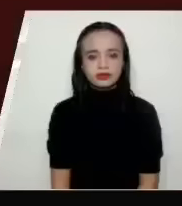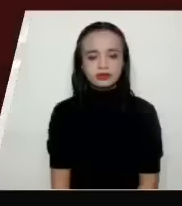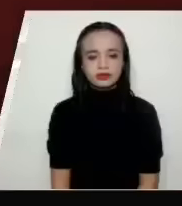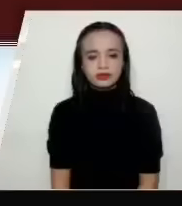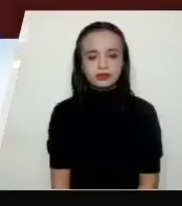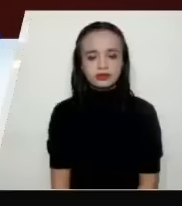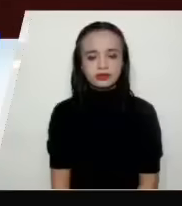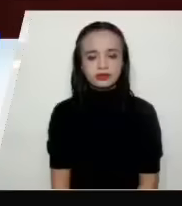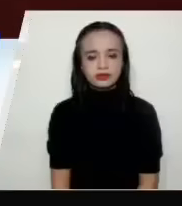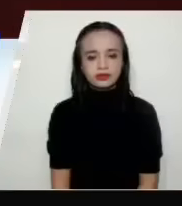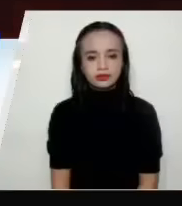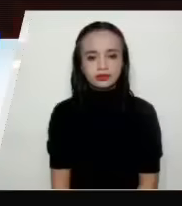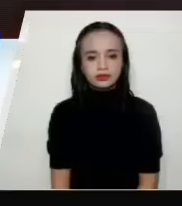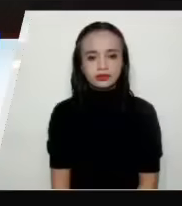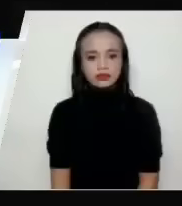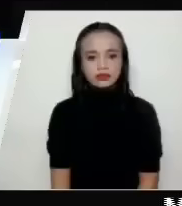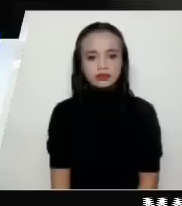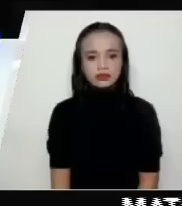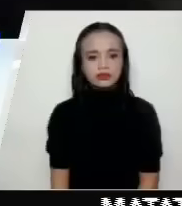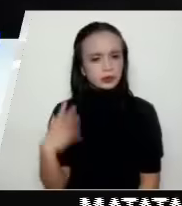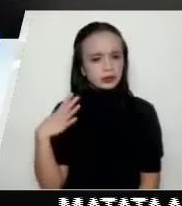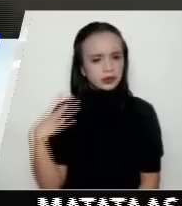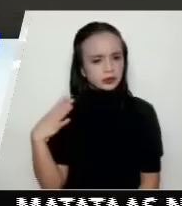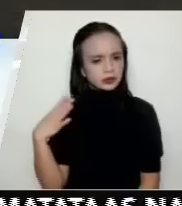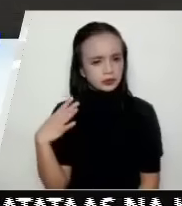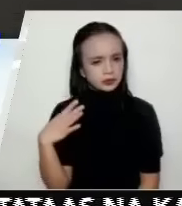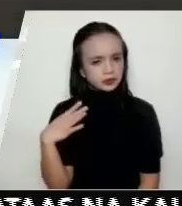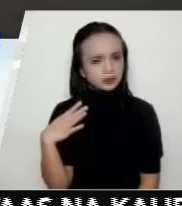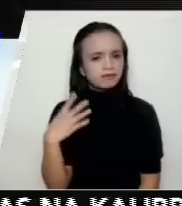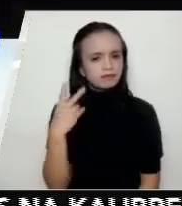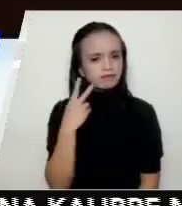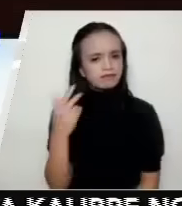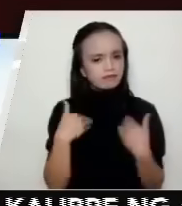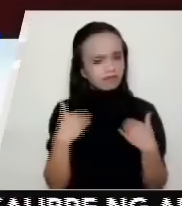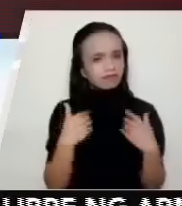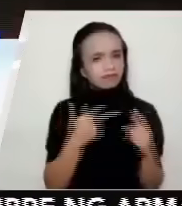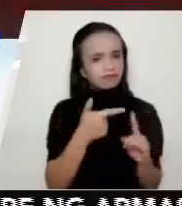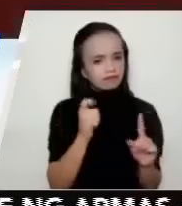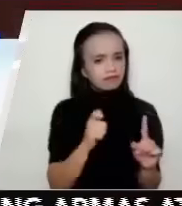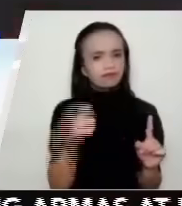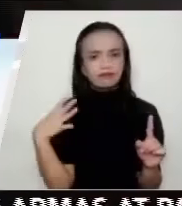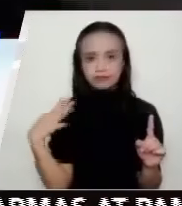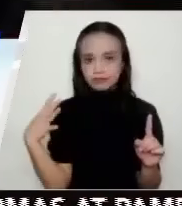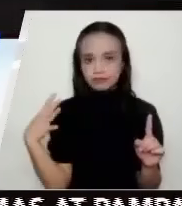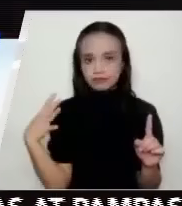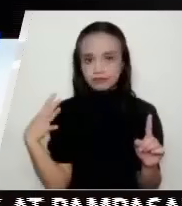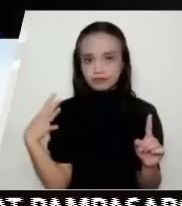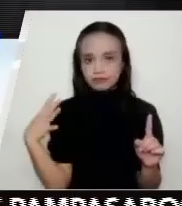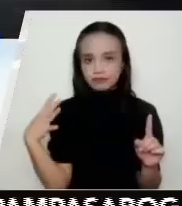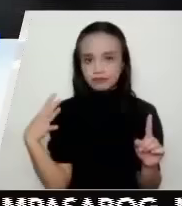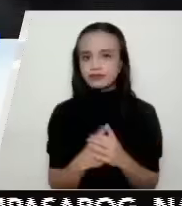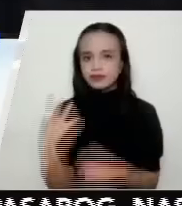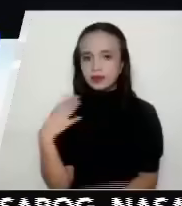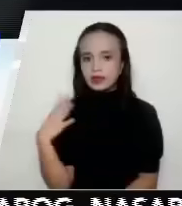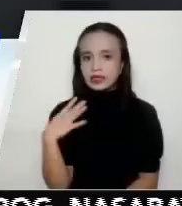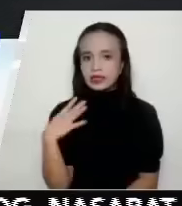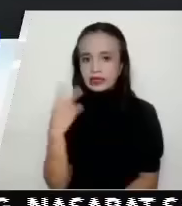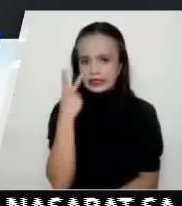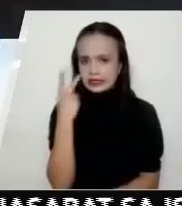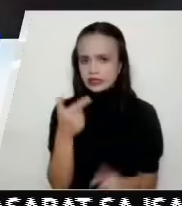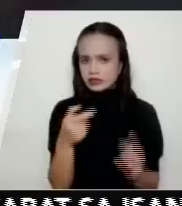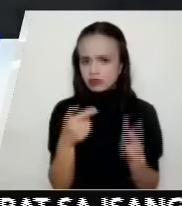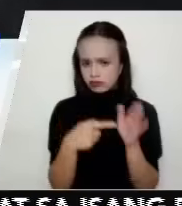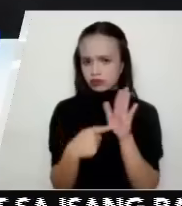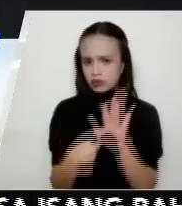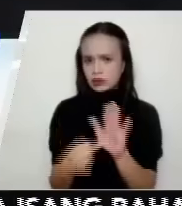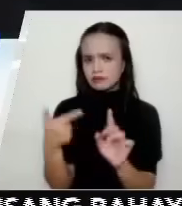Hoy! Saglit! May baril. Oh, sige ate ha, saglit ha. Hoy, saglit, pakita mo yung baril. Banta, matagal